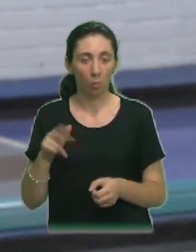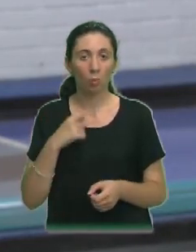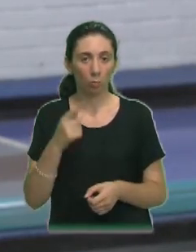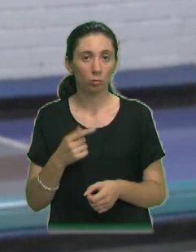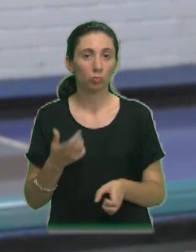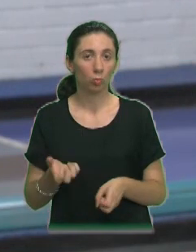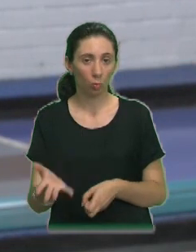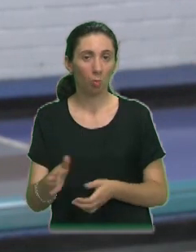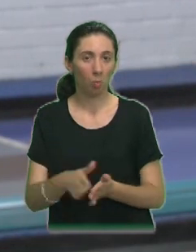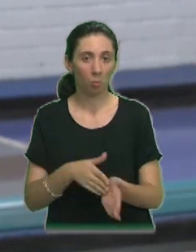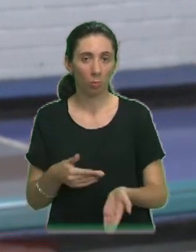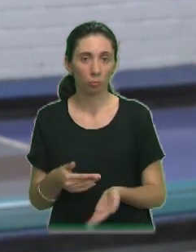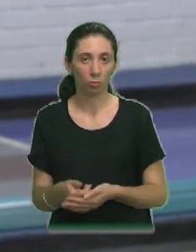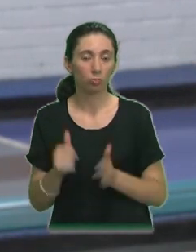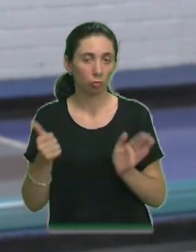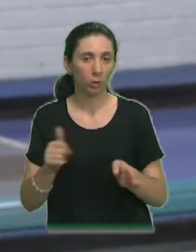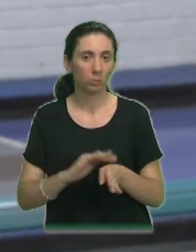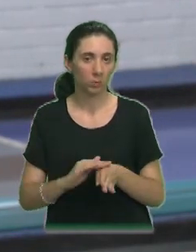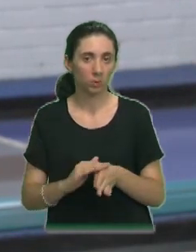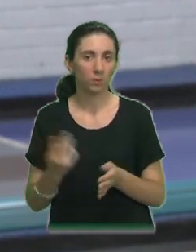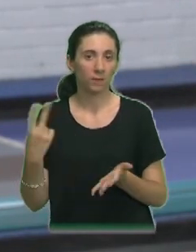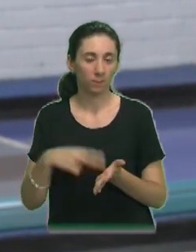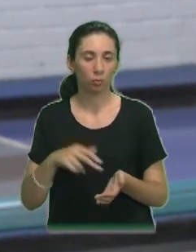počela s kuglanjem u 6. mjesecu,